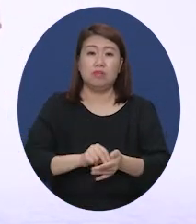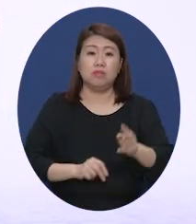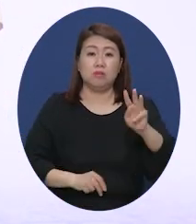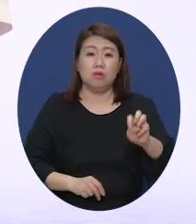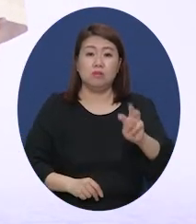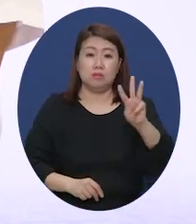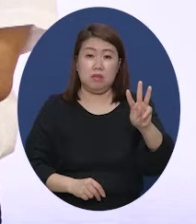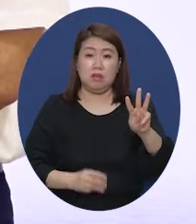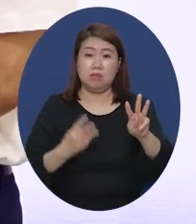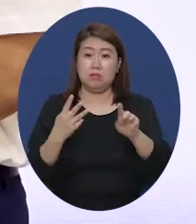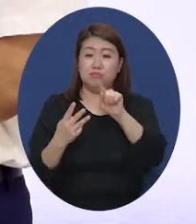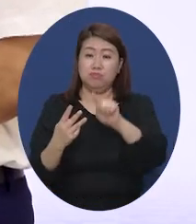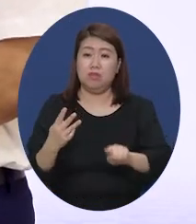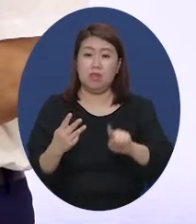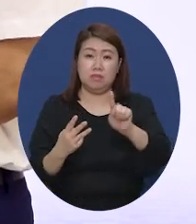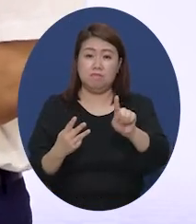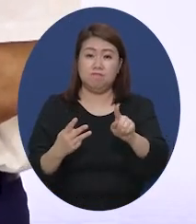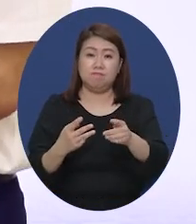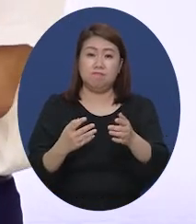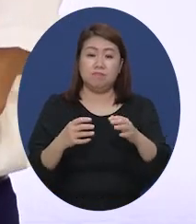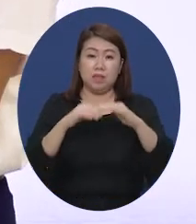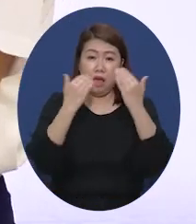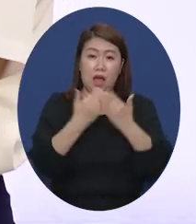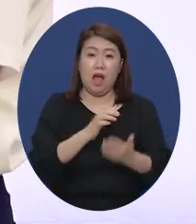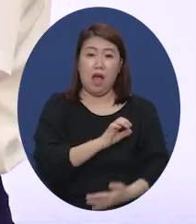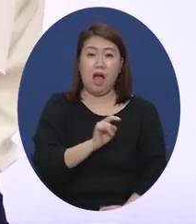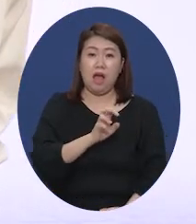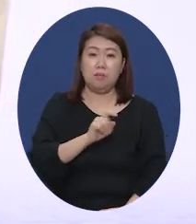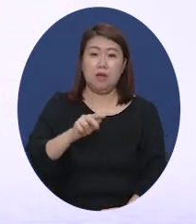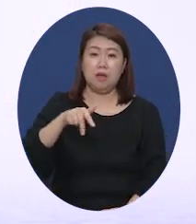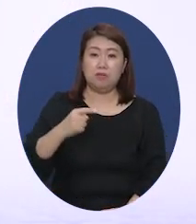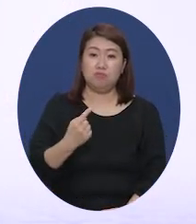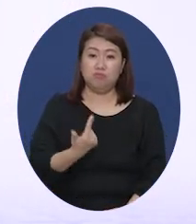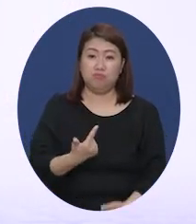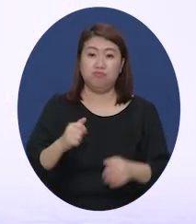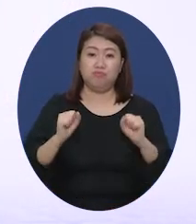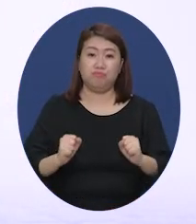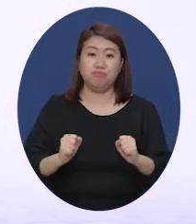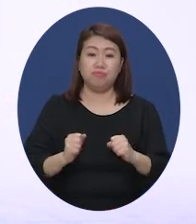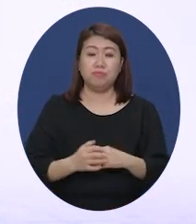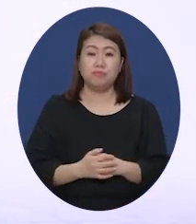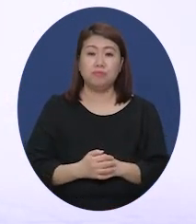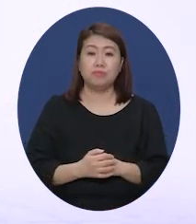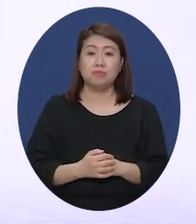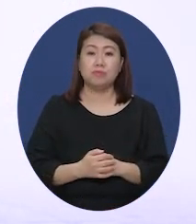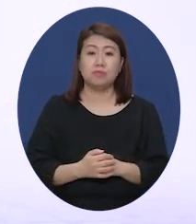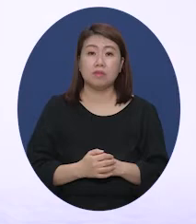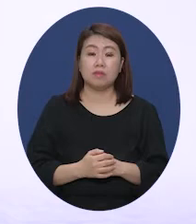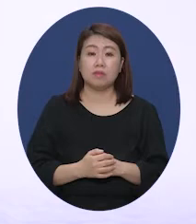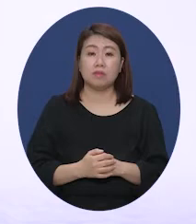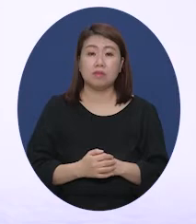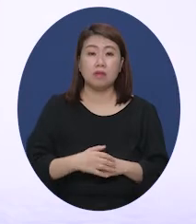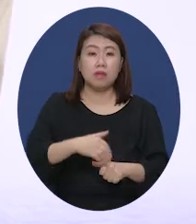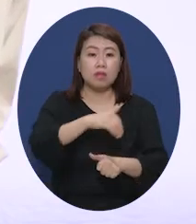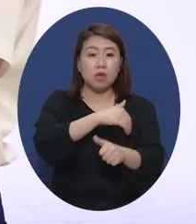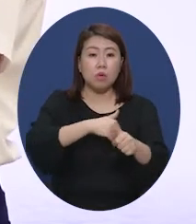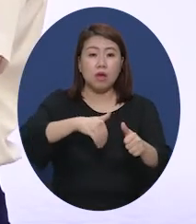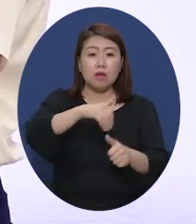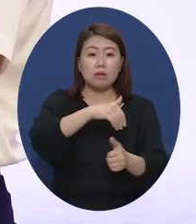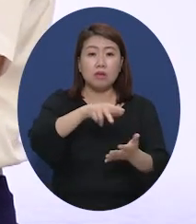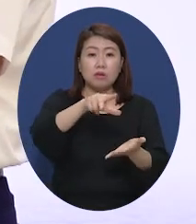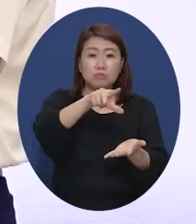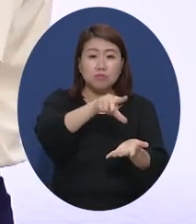도시 중에 33개나 아마존에 몰려 있는 것입니다. 그러다 보니까 또 소유주가 없기 때문에